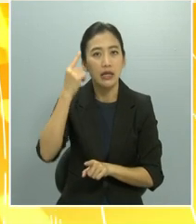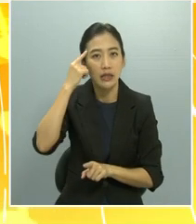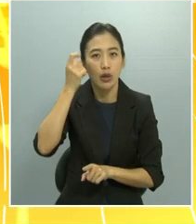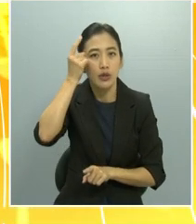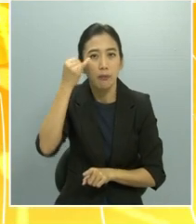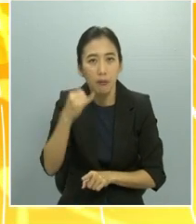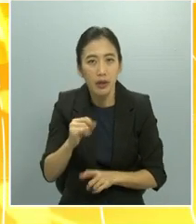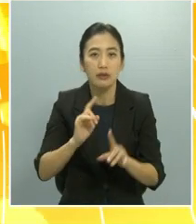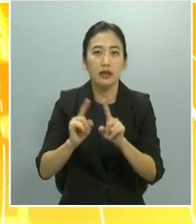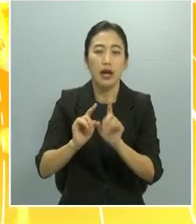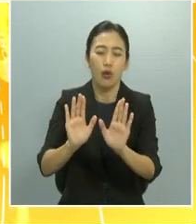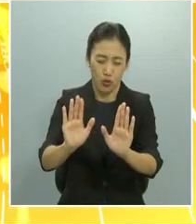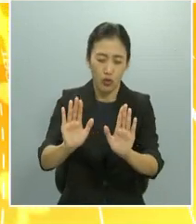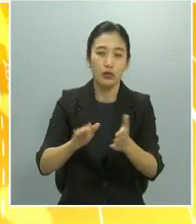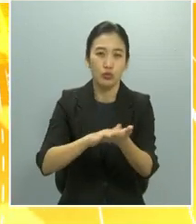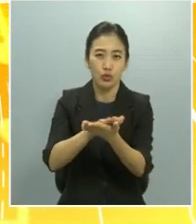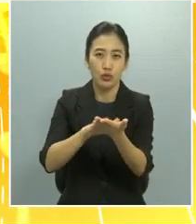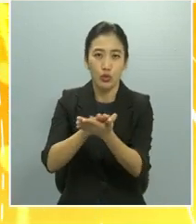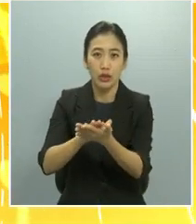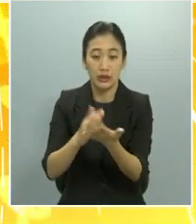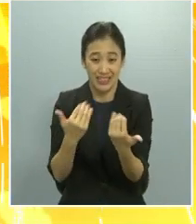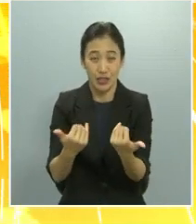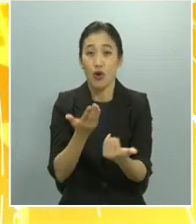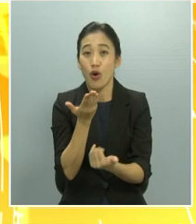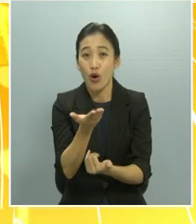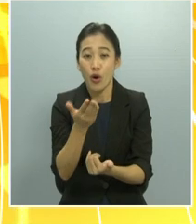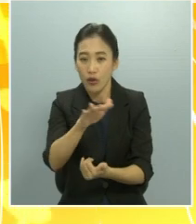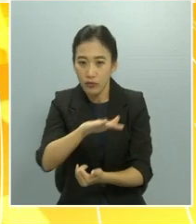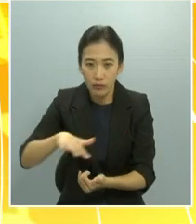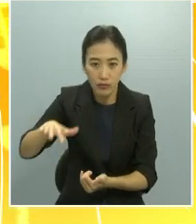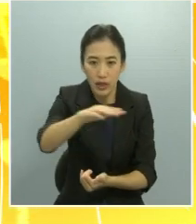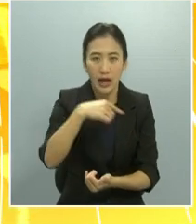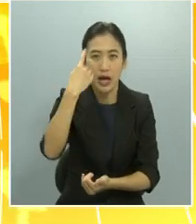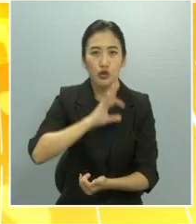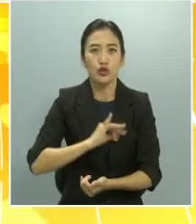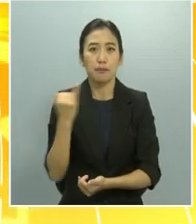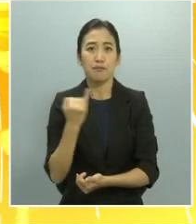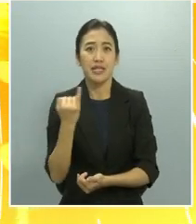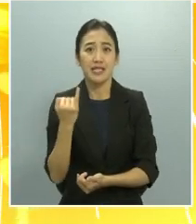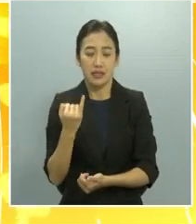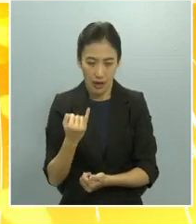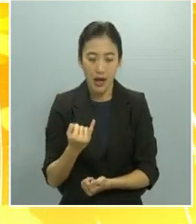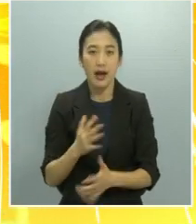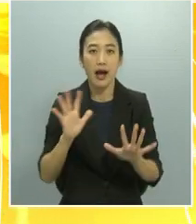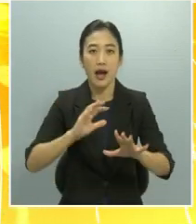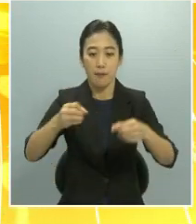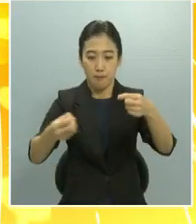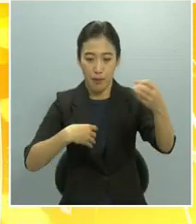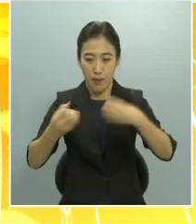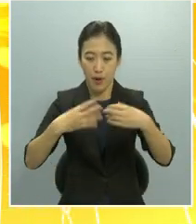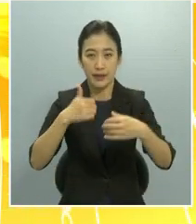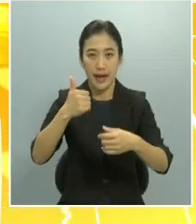ได้ก็ช่วยผมหน่อยนะขอให้เมนต์นี้เป็นที่ที่ทำให้คนที่มีความรู้สึกไม่ดีมาเปิดเผยความในใจผมจะได้ขอโทษ